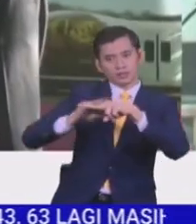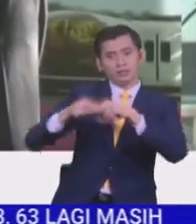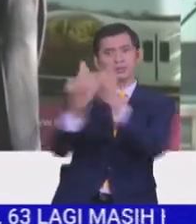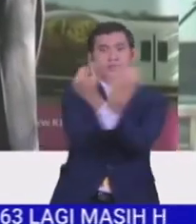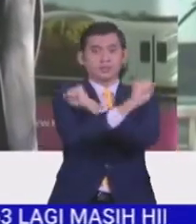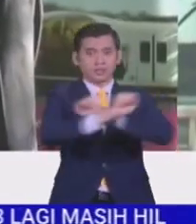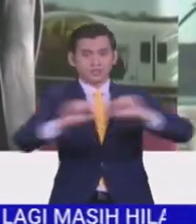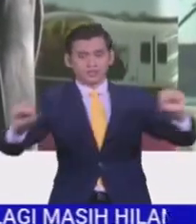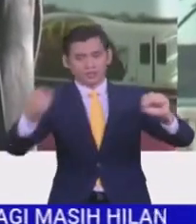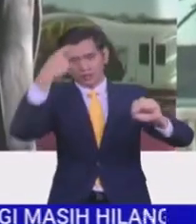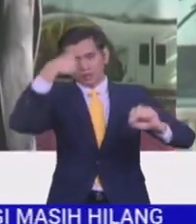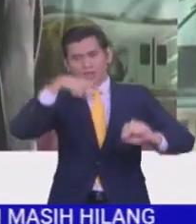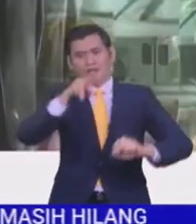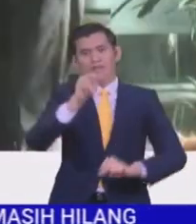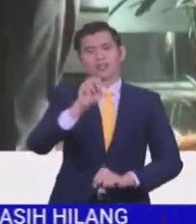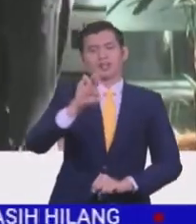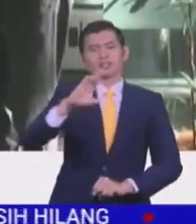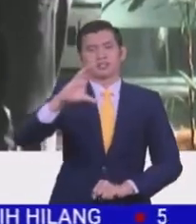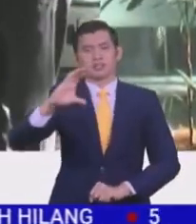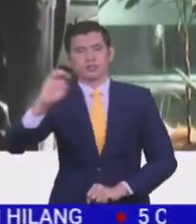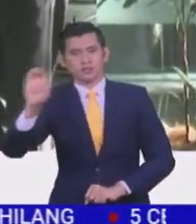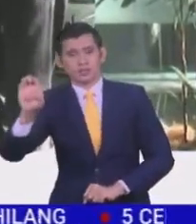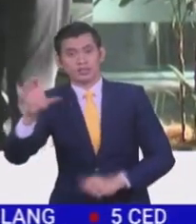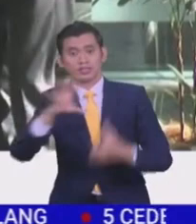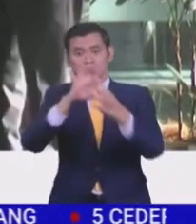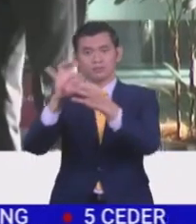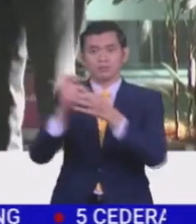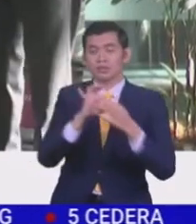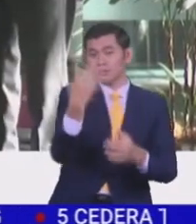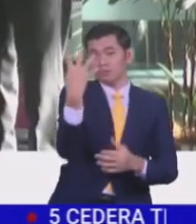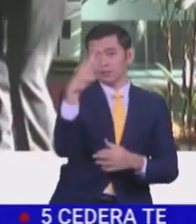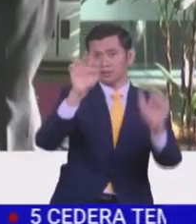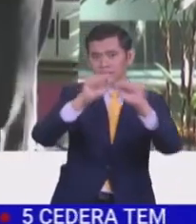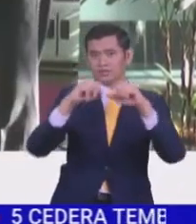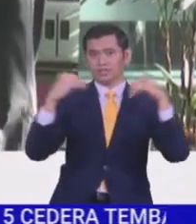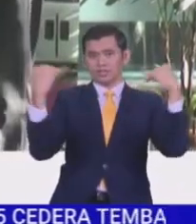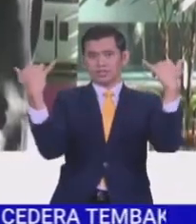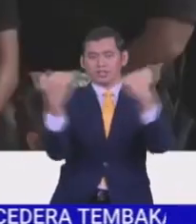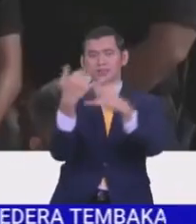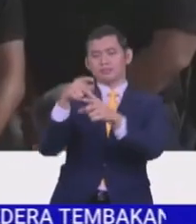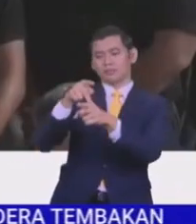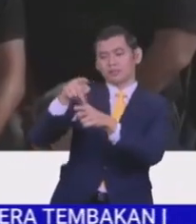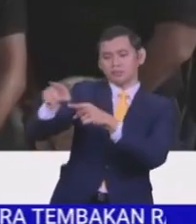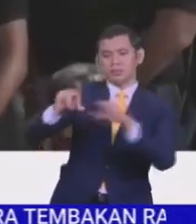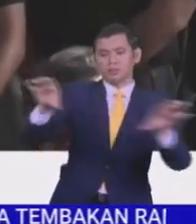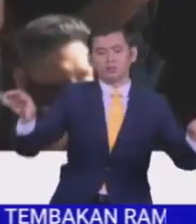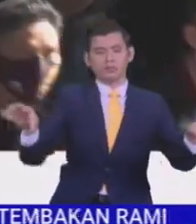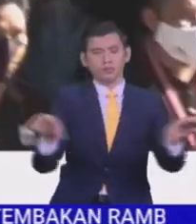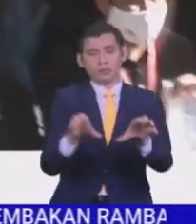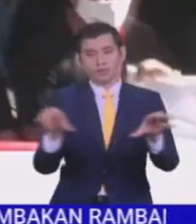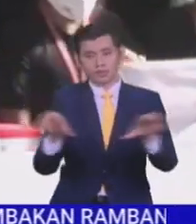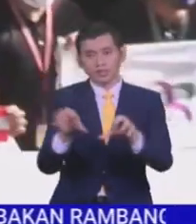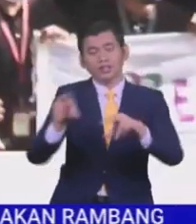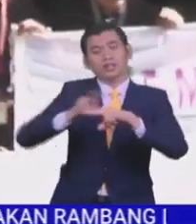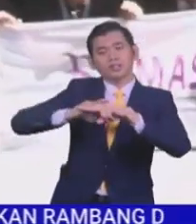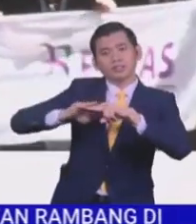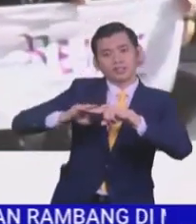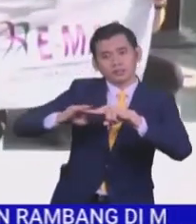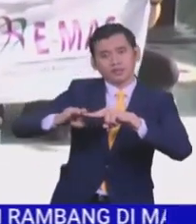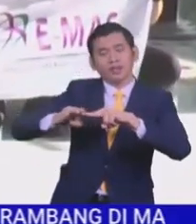Persediaan untuk melaksanakan NRCOE membabitkan kerjasama 14 syarikat tempatan yang pakar dalam pembuatan komponen dalaman kereta api.